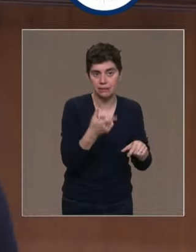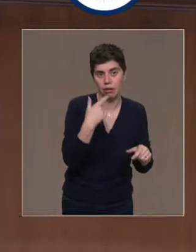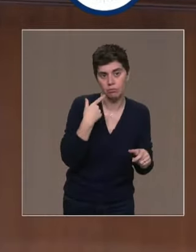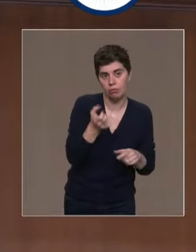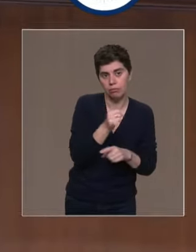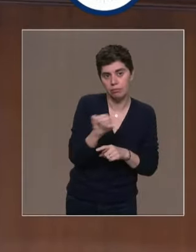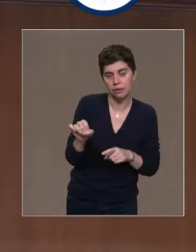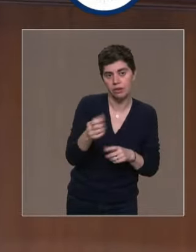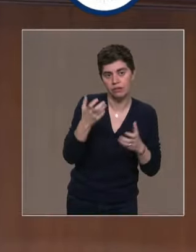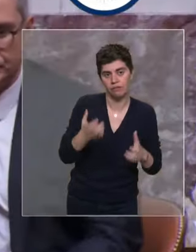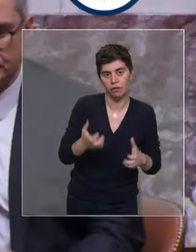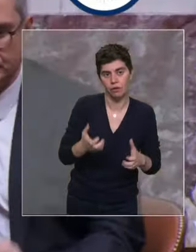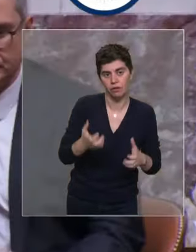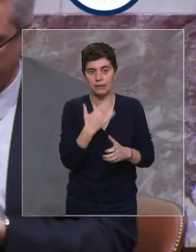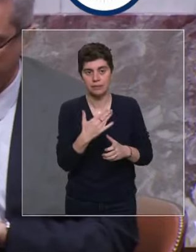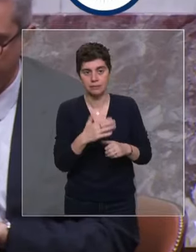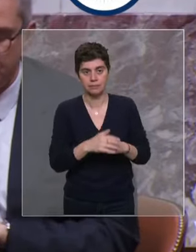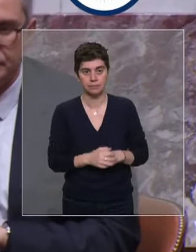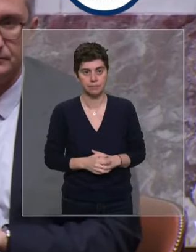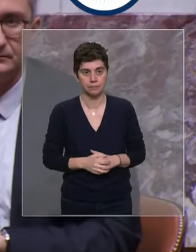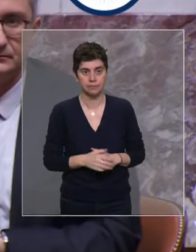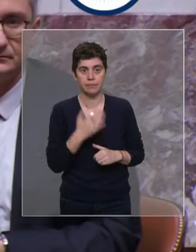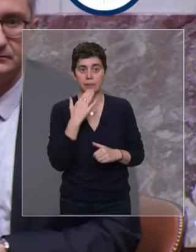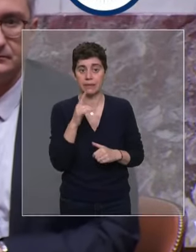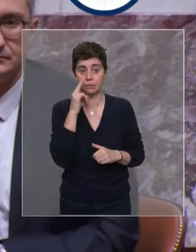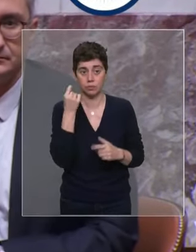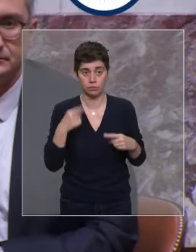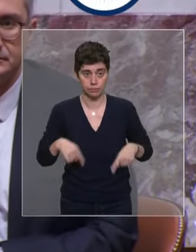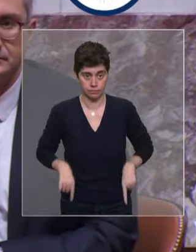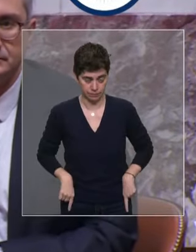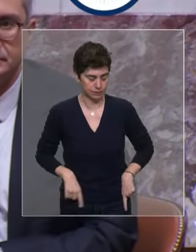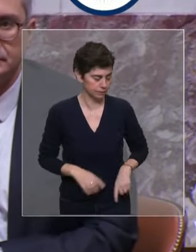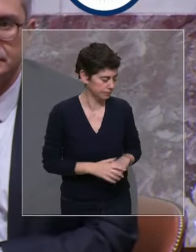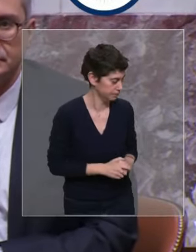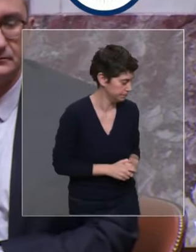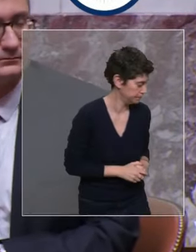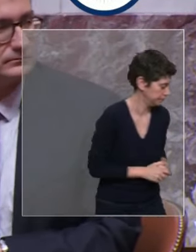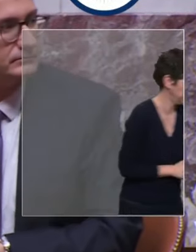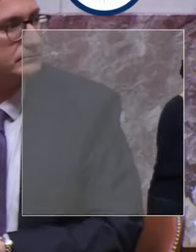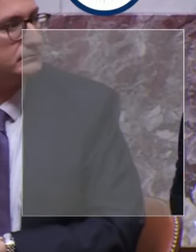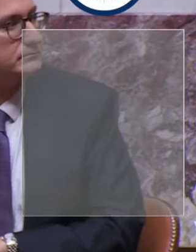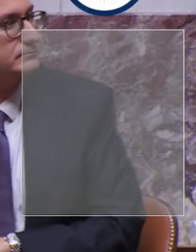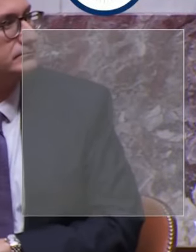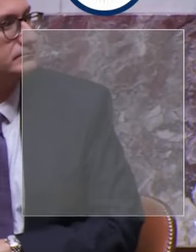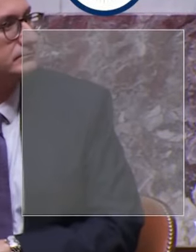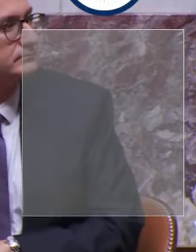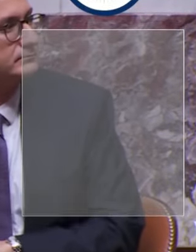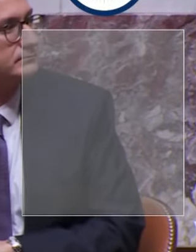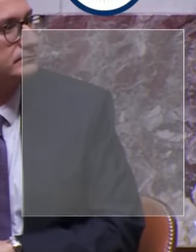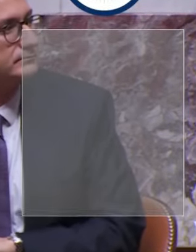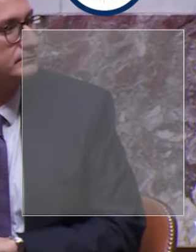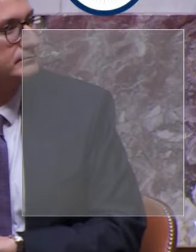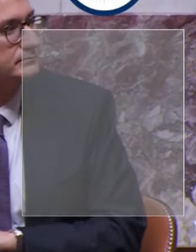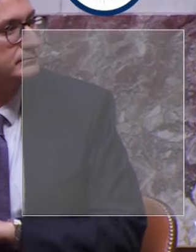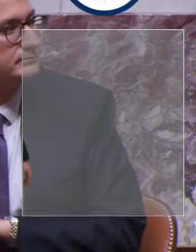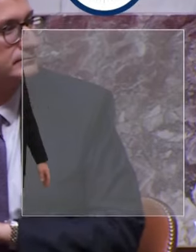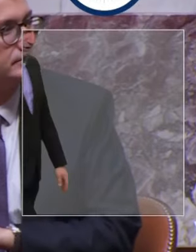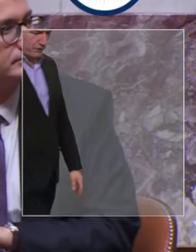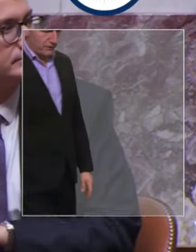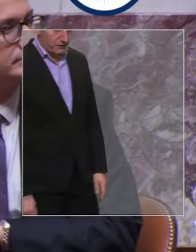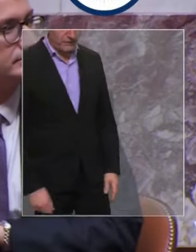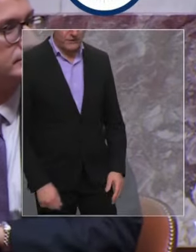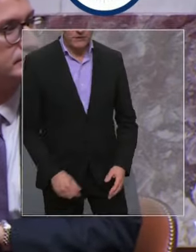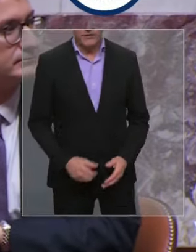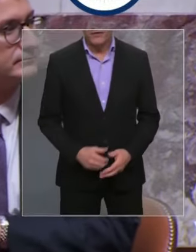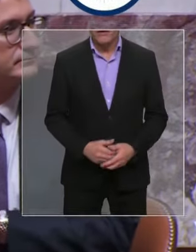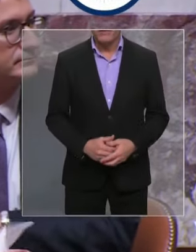Merci. Je vous remercie, Monsieur le ministre. La parole est à Madame Danielle Simonet pour le groupe La